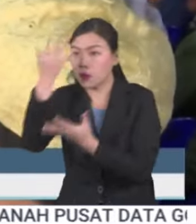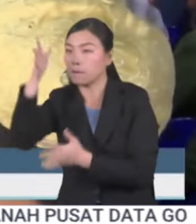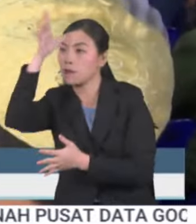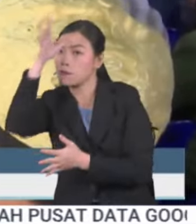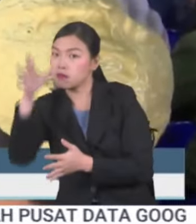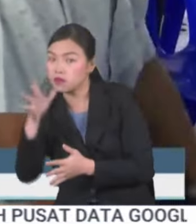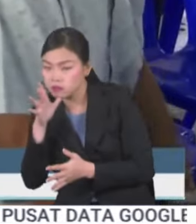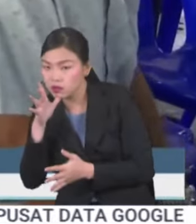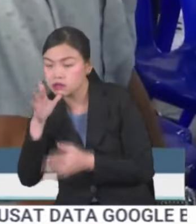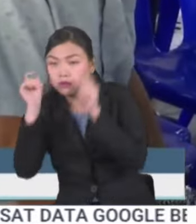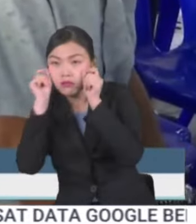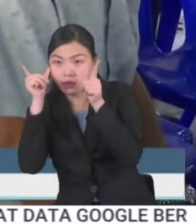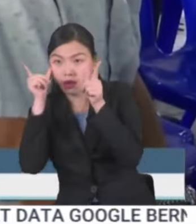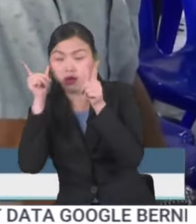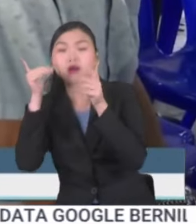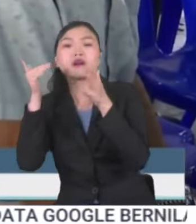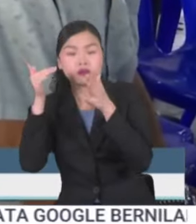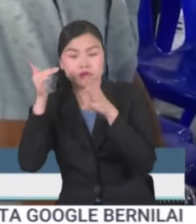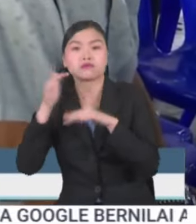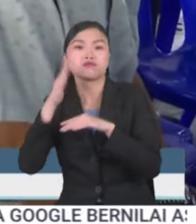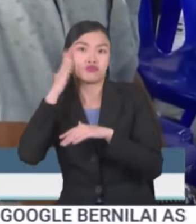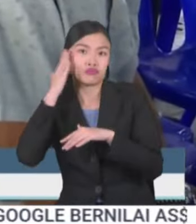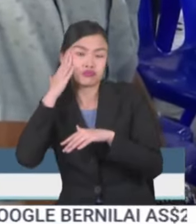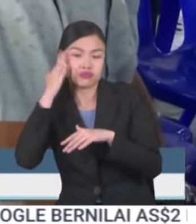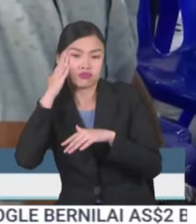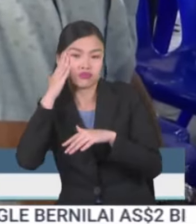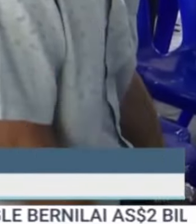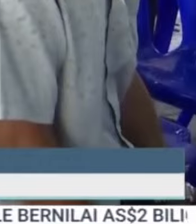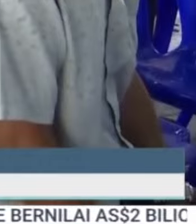supay dengan keadaan dan juga keada